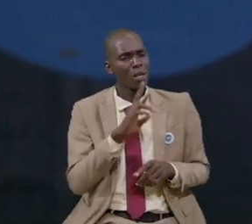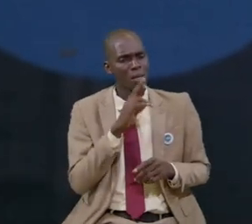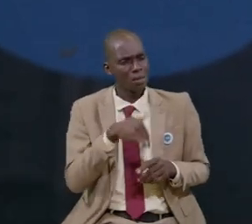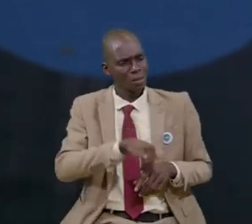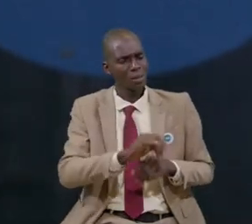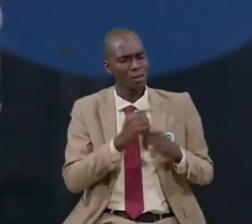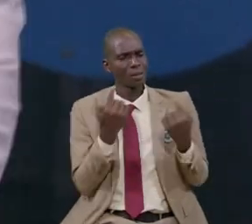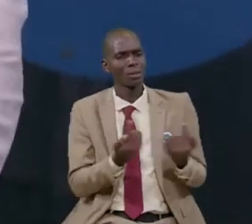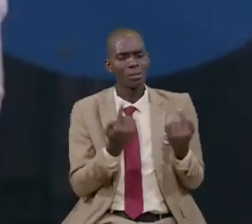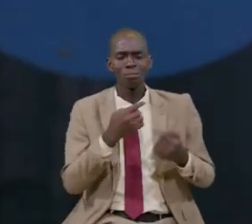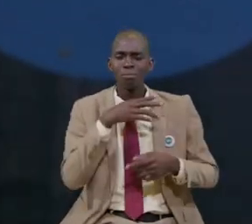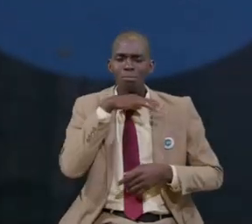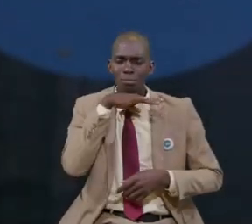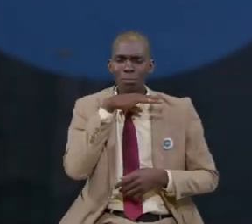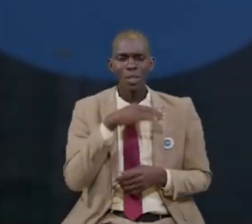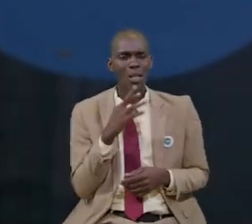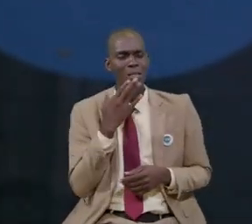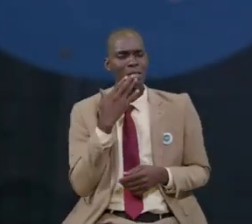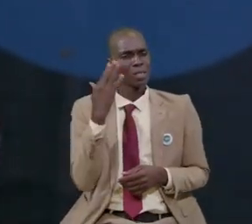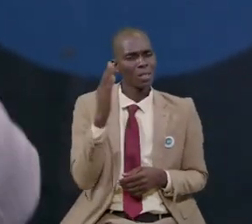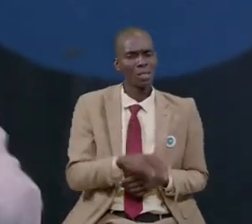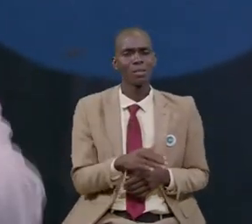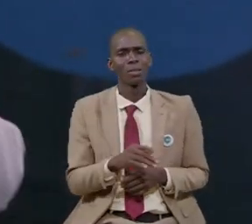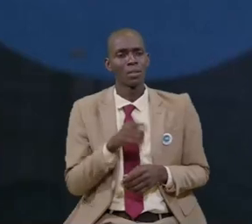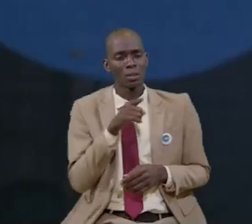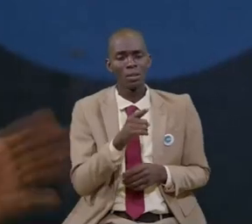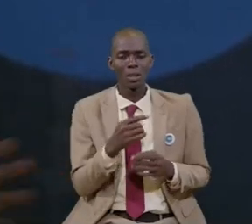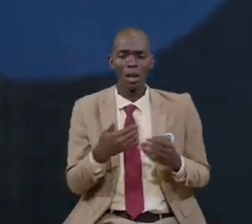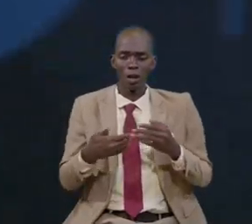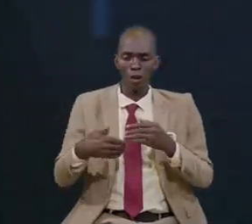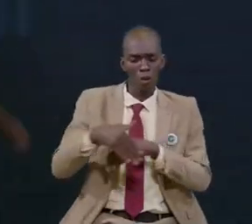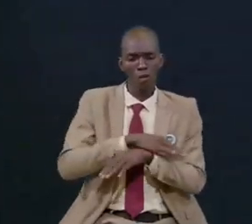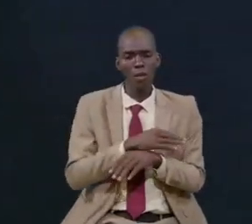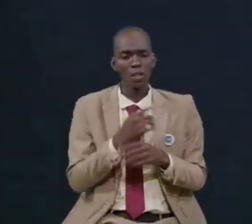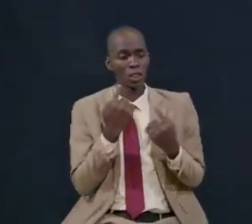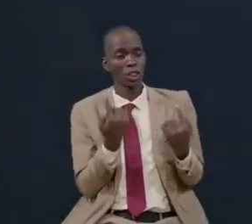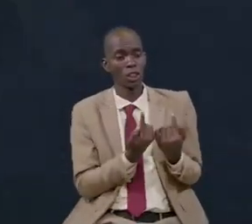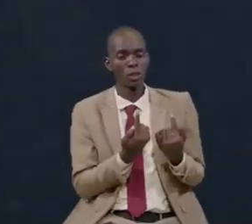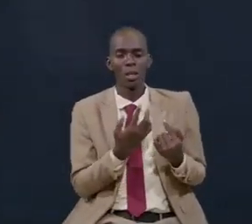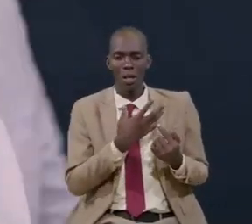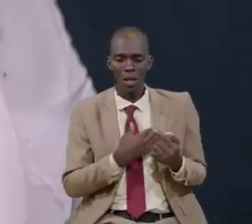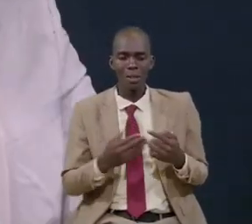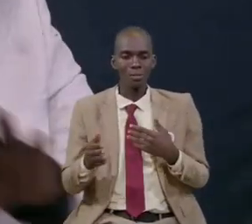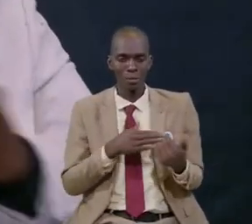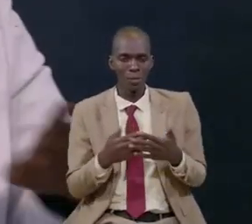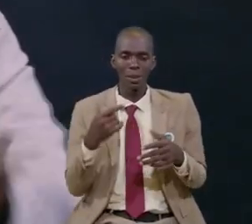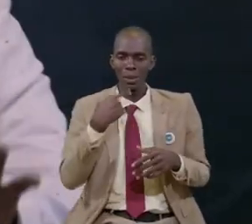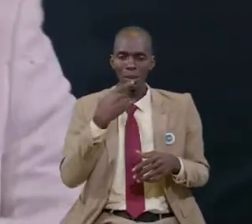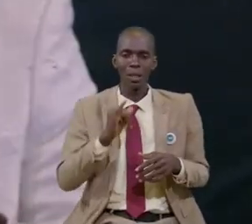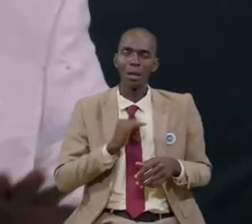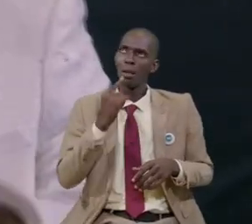pécheurs, alors qu'ils sont souillés, alors qu'ils sont mauvais, ils couvrent le nom, ils couvrent leurs péchés